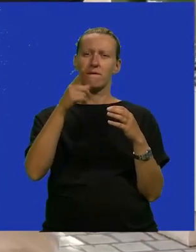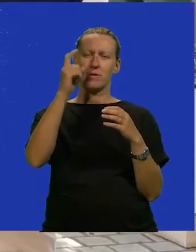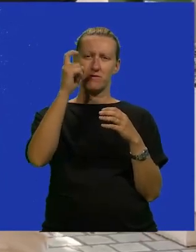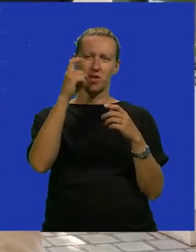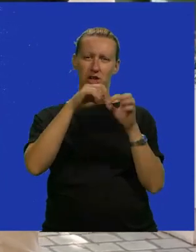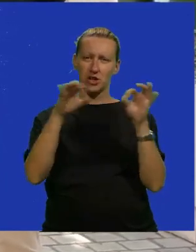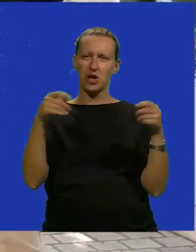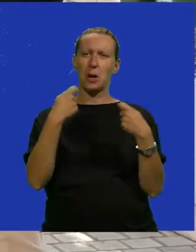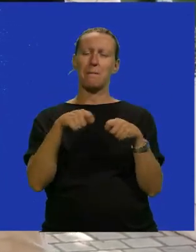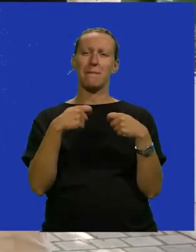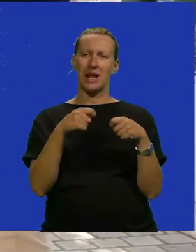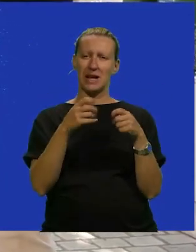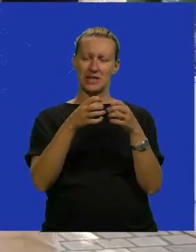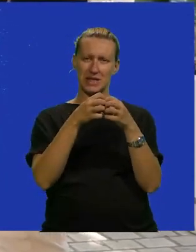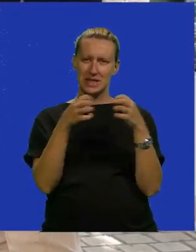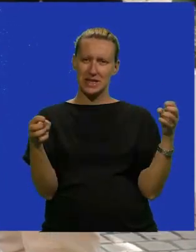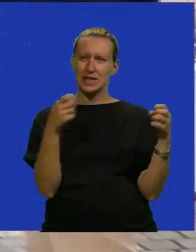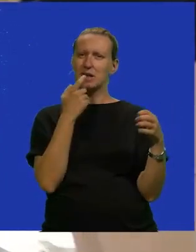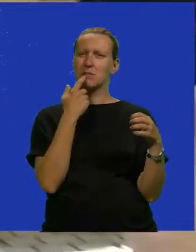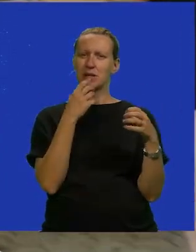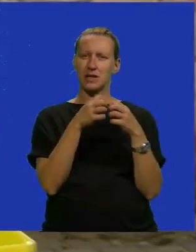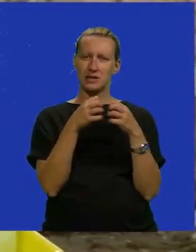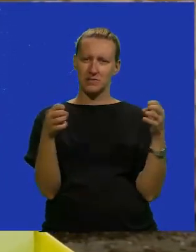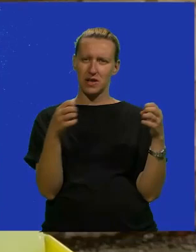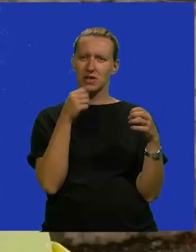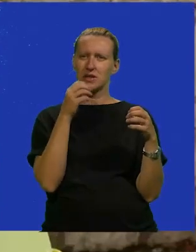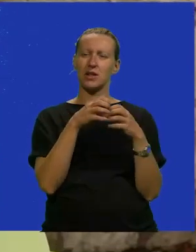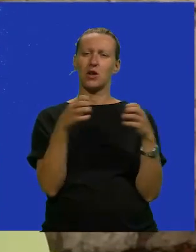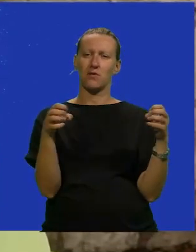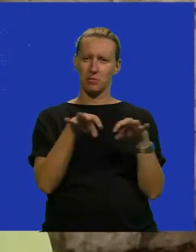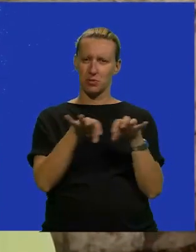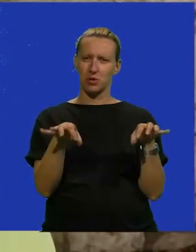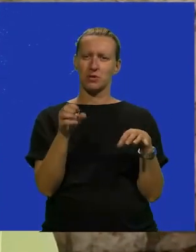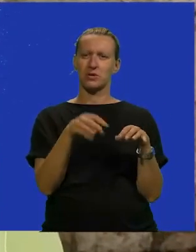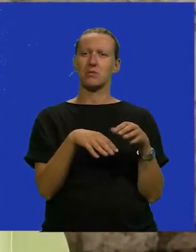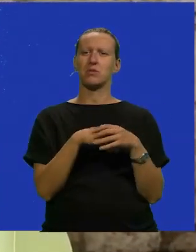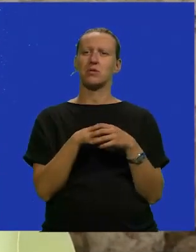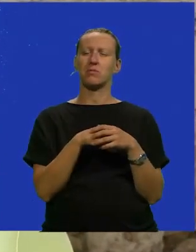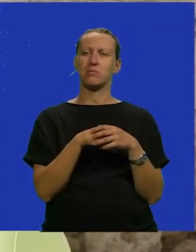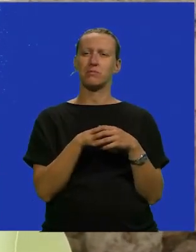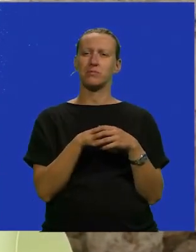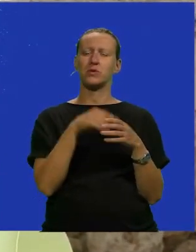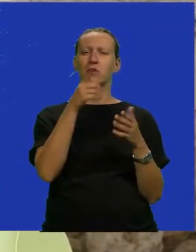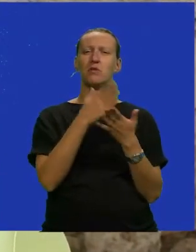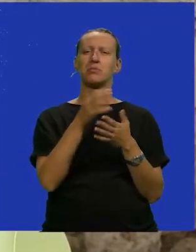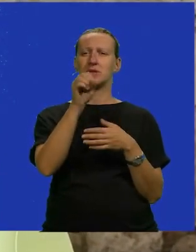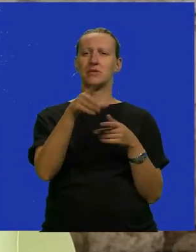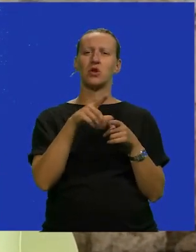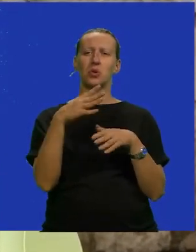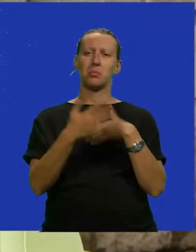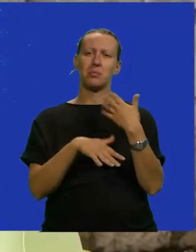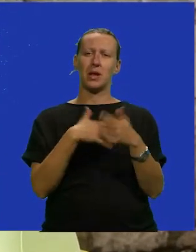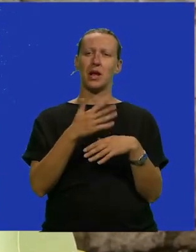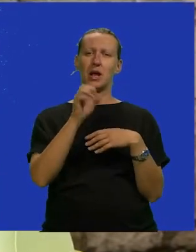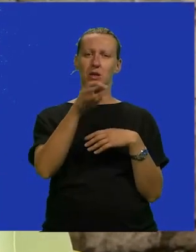pikarina plastiku vadimo i metal, vadimo i odvajamo posebno. Da. Ovo bi metnula u